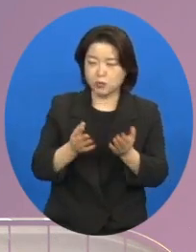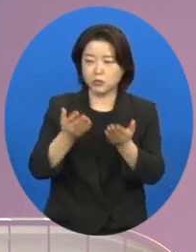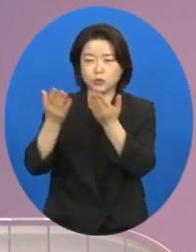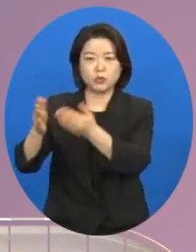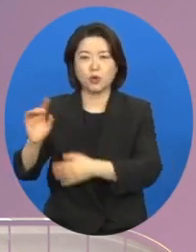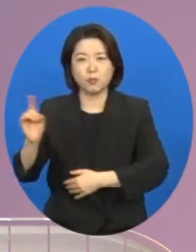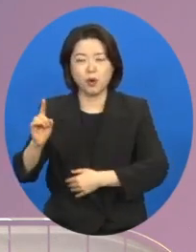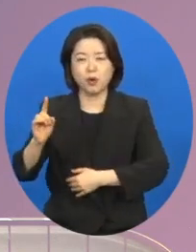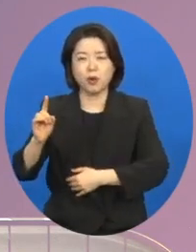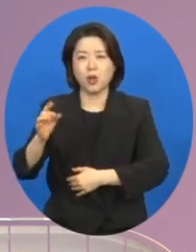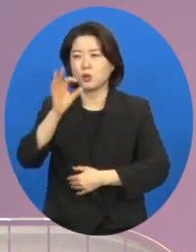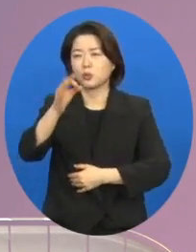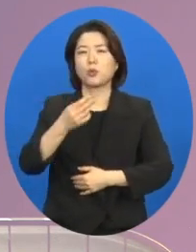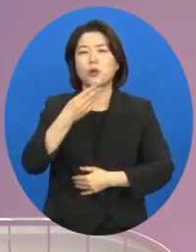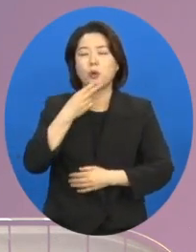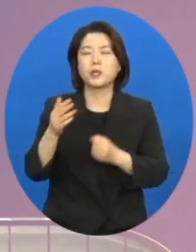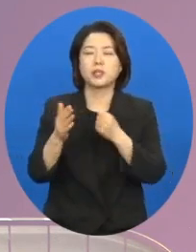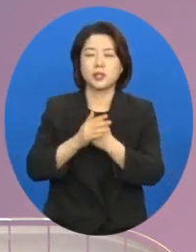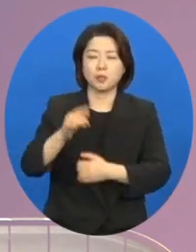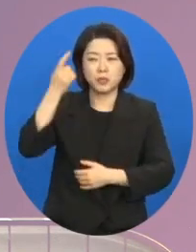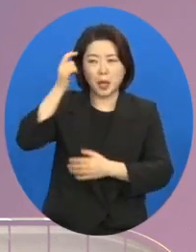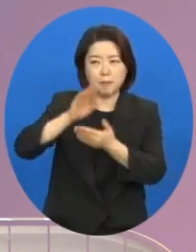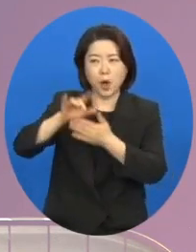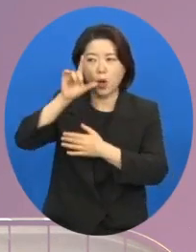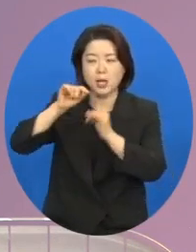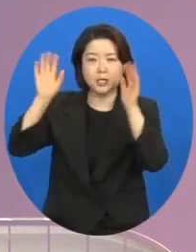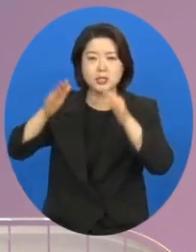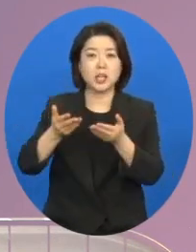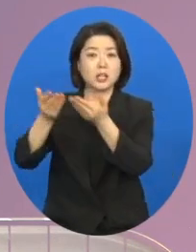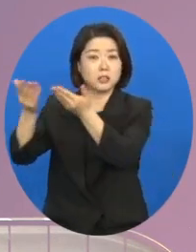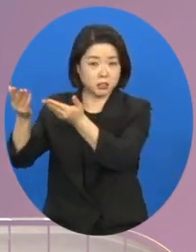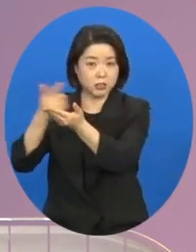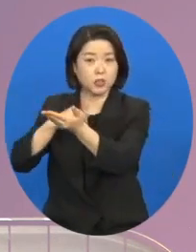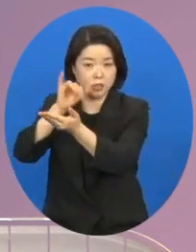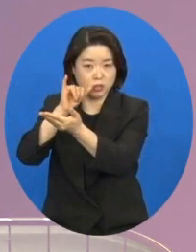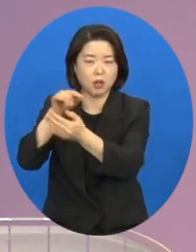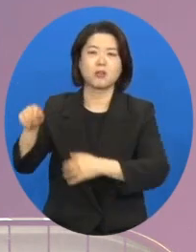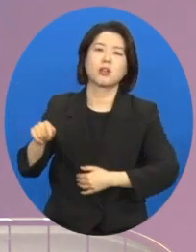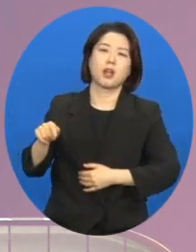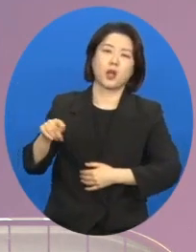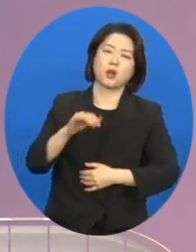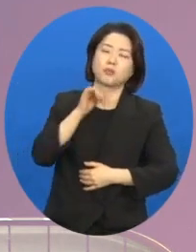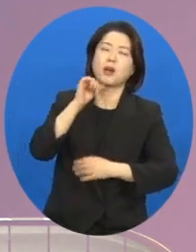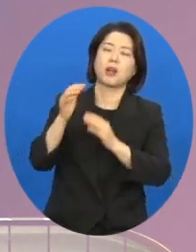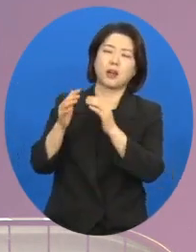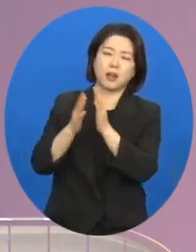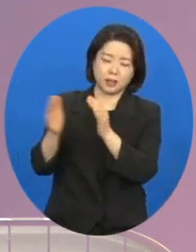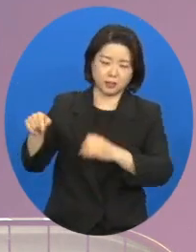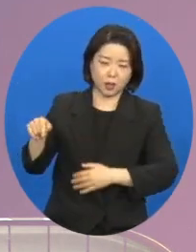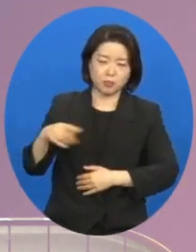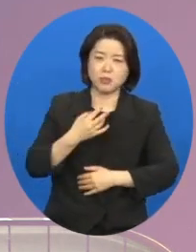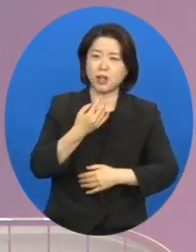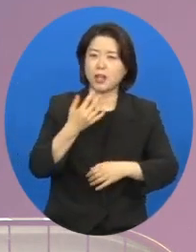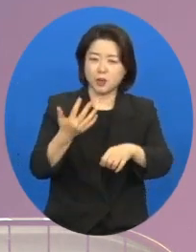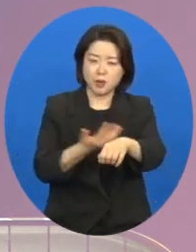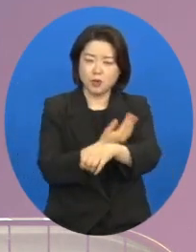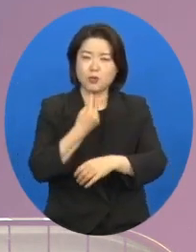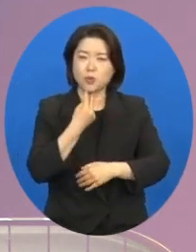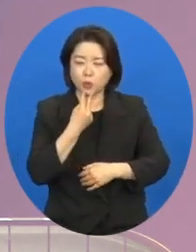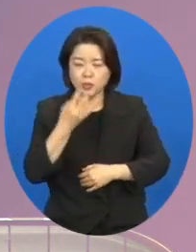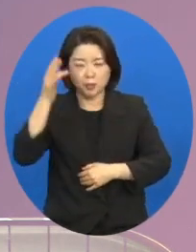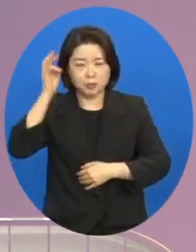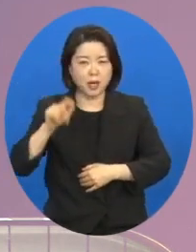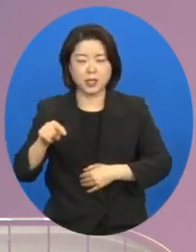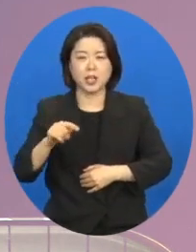자들을 위해서 하나님은 비둘기를 드려도 된다. 부자는 소를 드릴 수 있고 양을 드릴 수 있지만 가난하다면 비둘기를